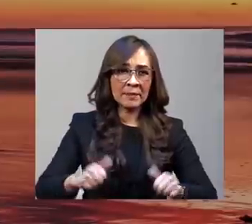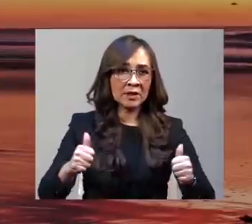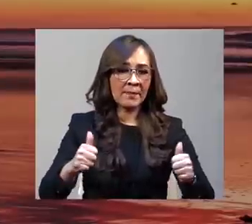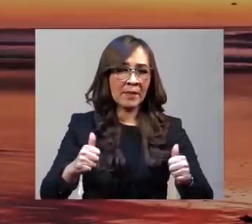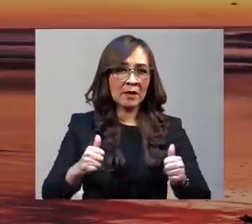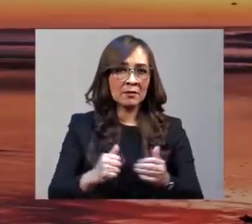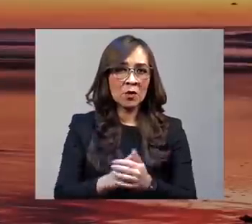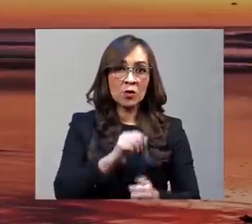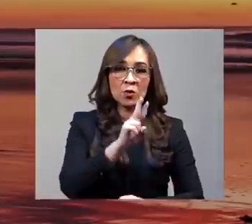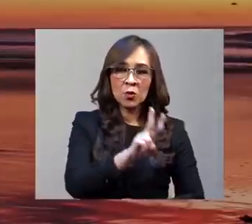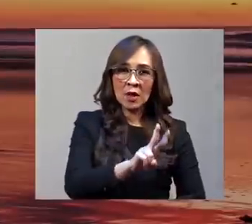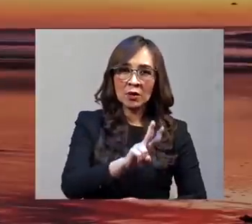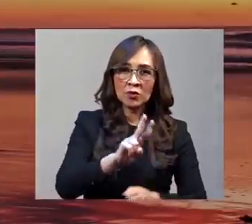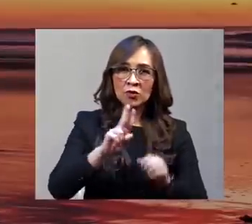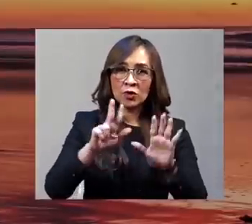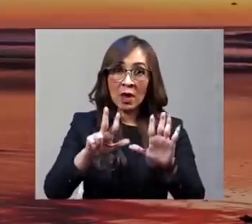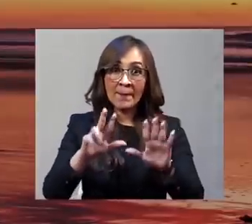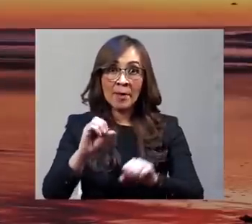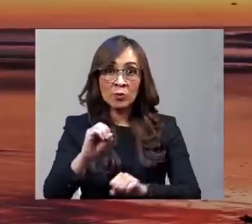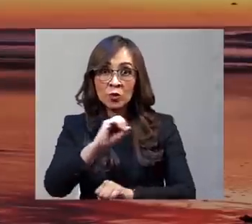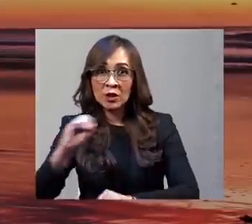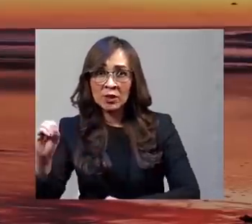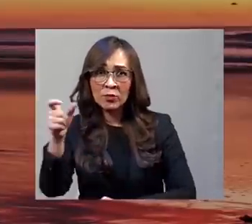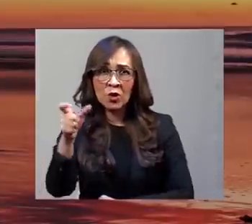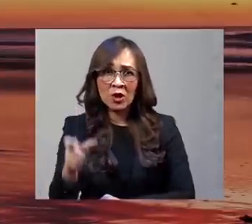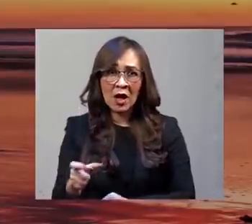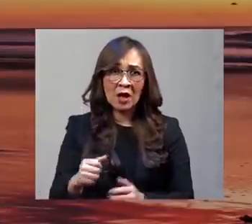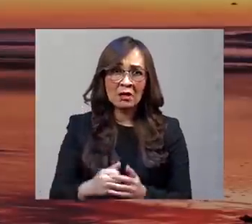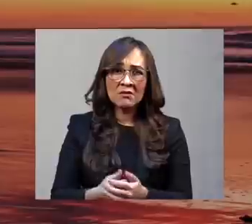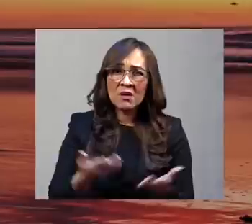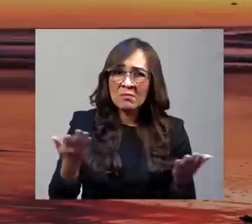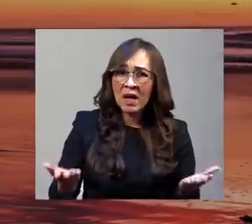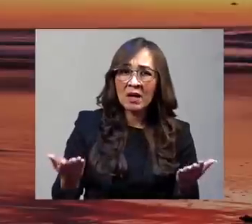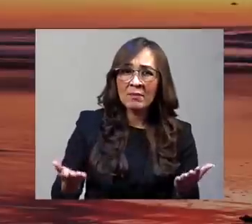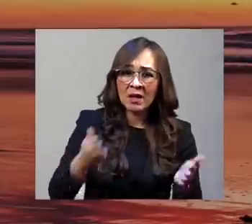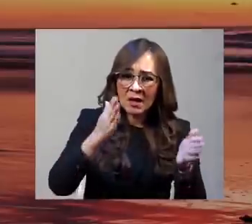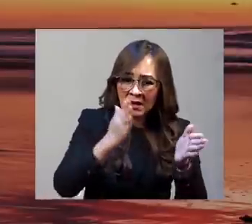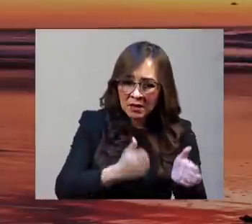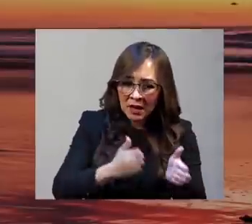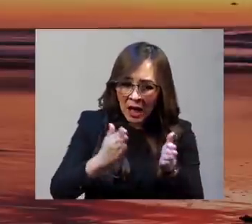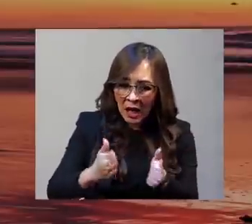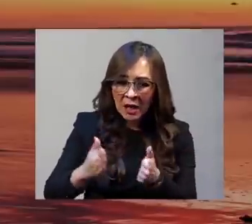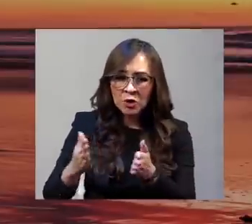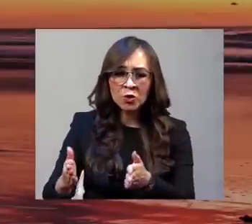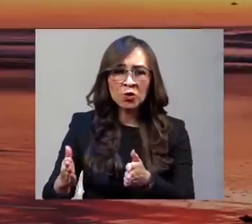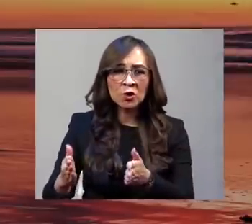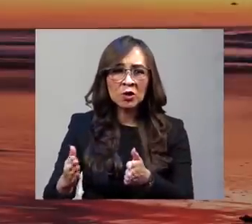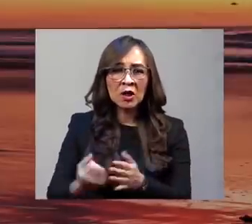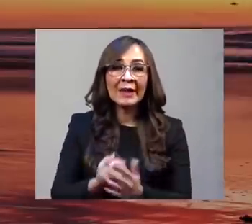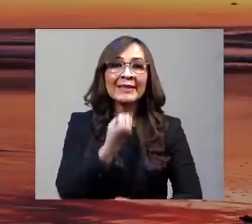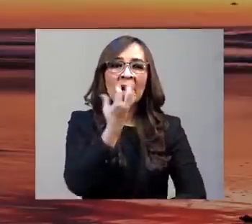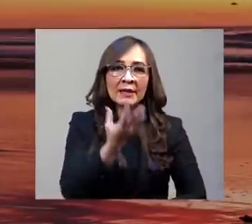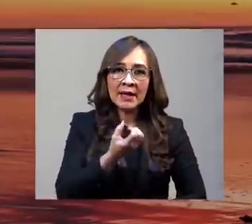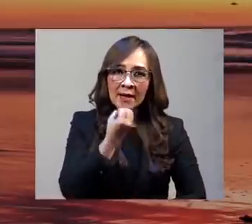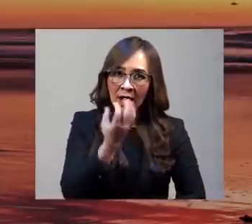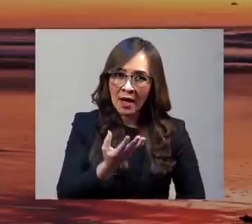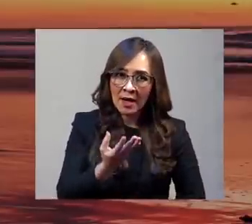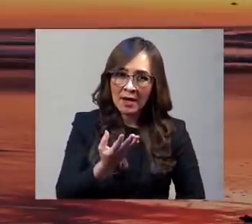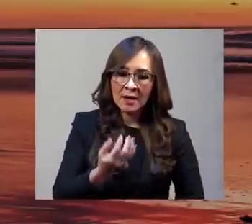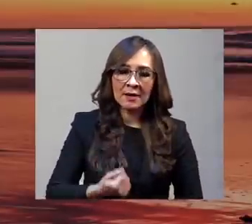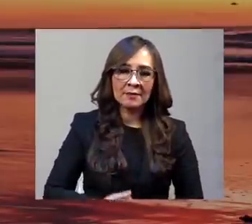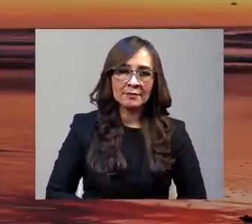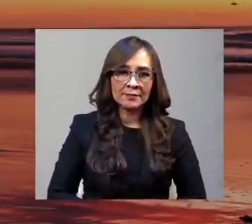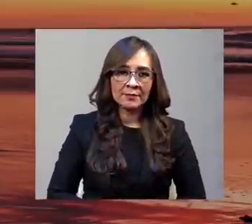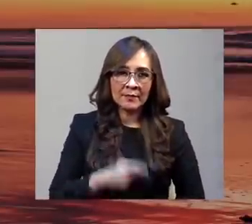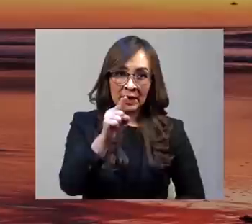dengan 280 ribu orang. Lihat bagaimana dia atur, bagaimana dia didik, bagaimana dia latih. Lihat selanjutnya, klik. Ayat